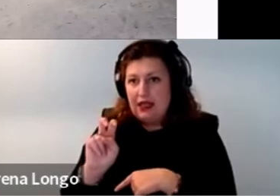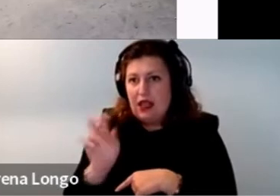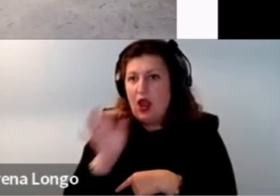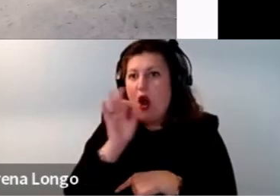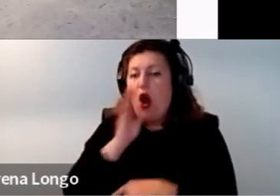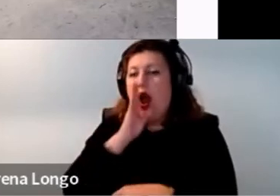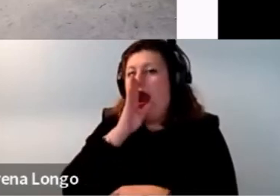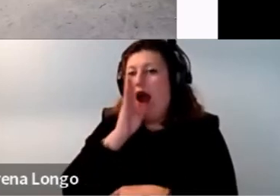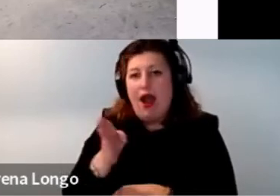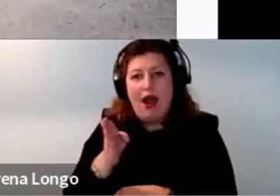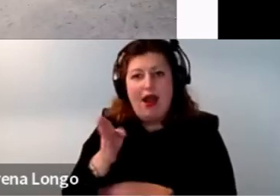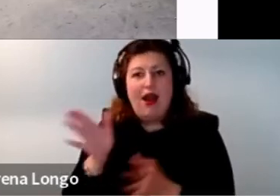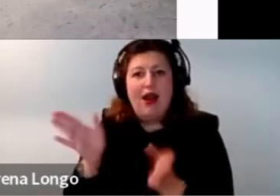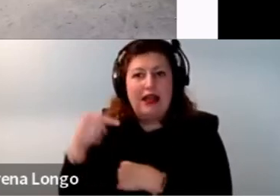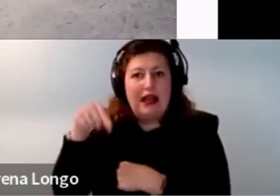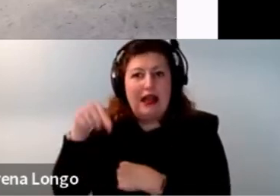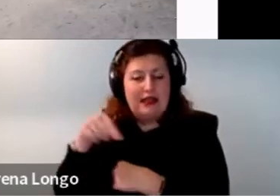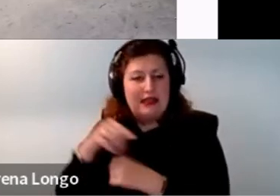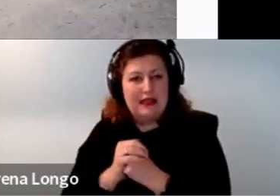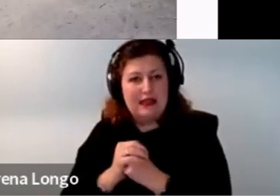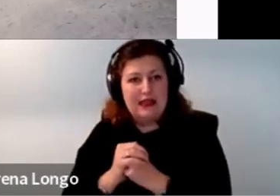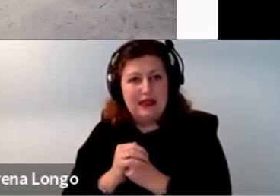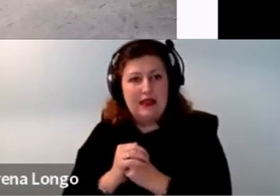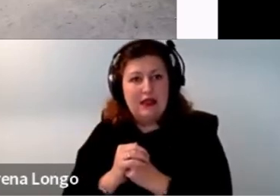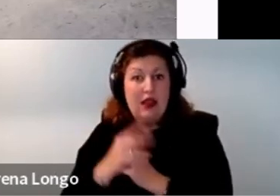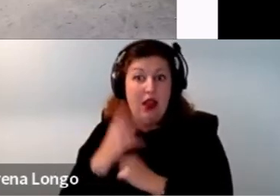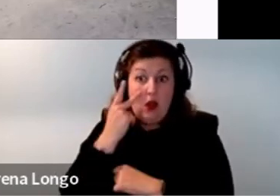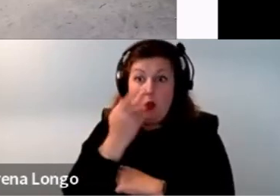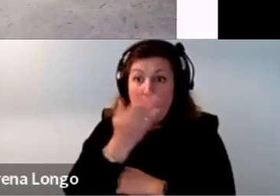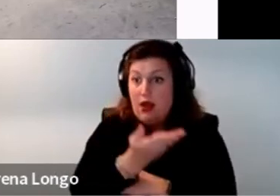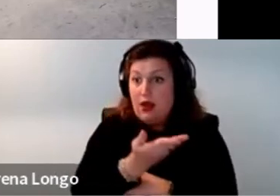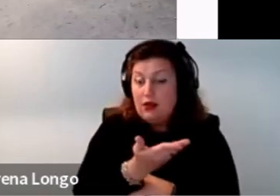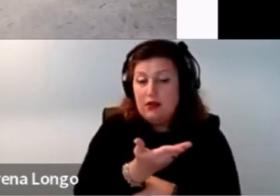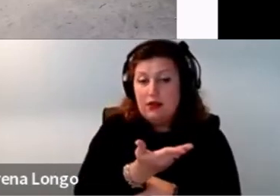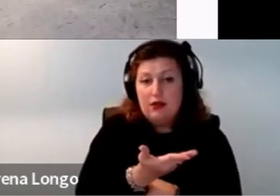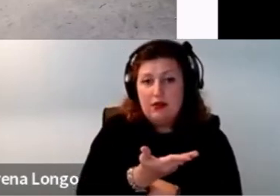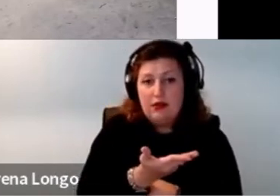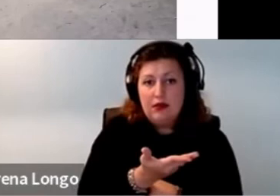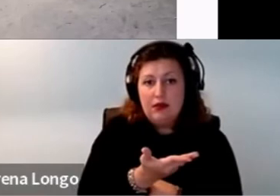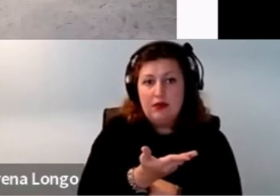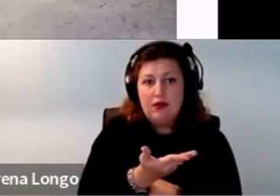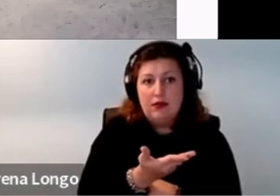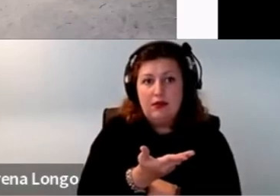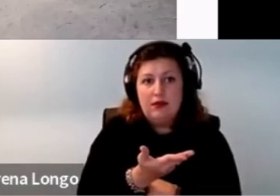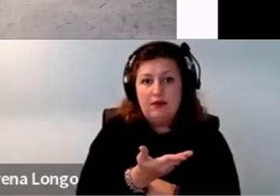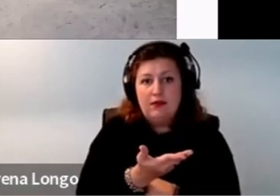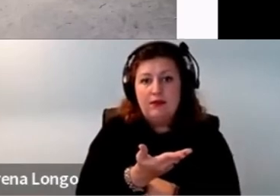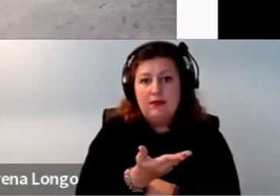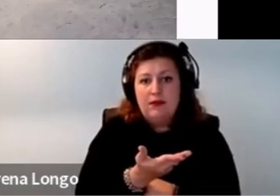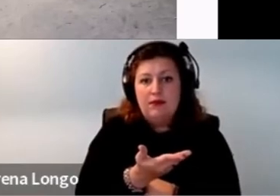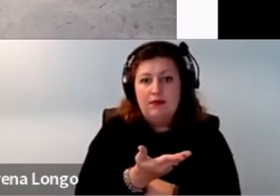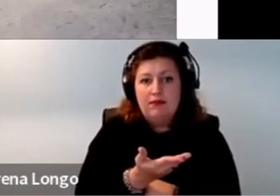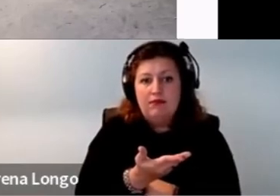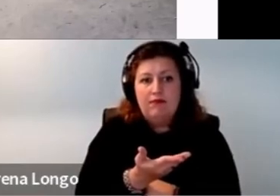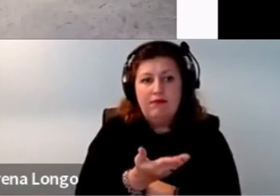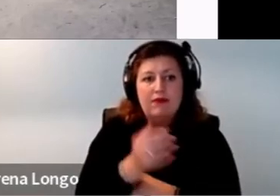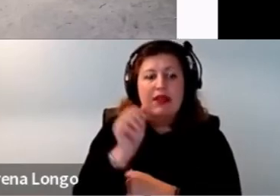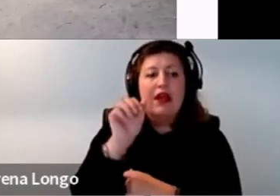l'accesso immediato alla classe. E questo si vede benissimo in questi esempi a Amsolua o